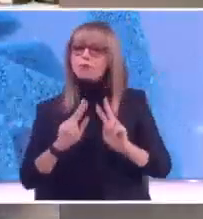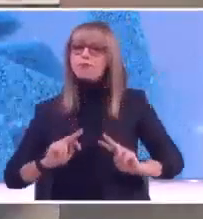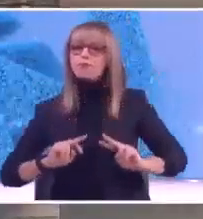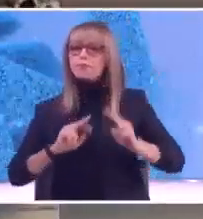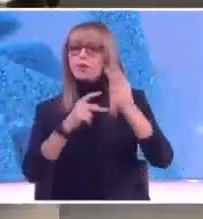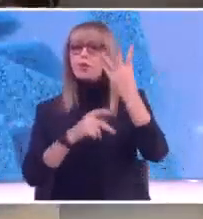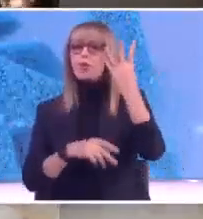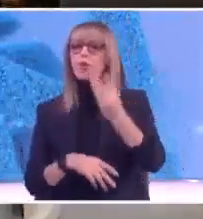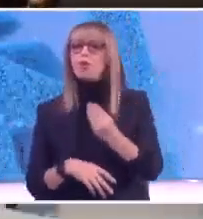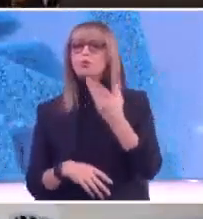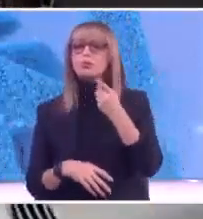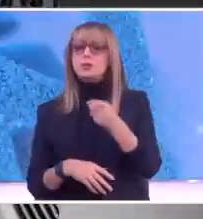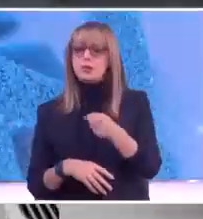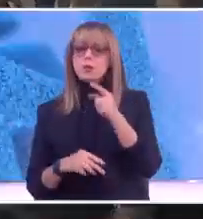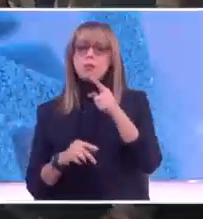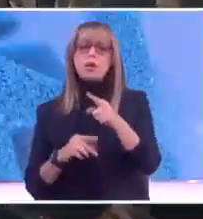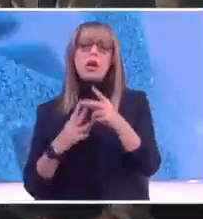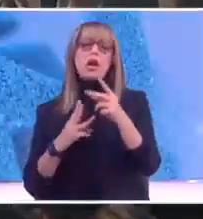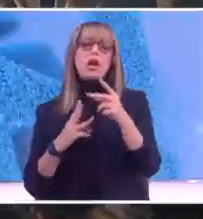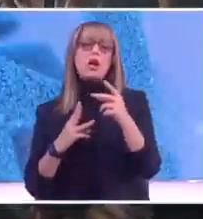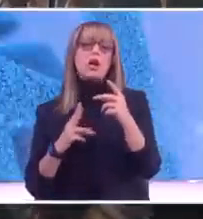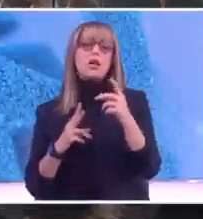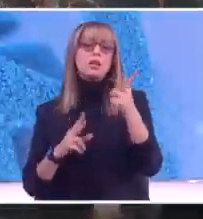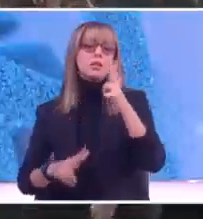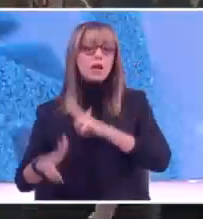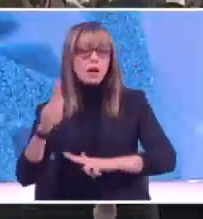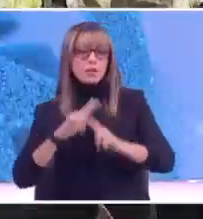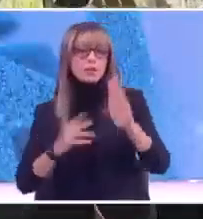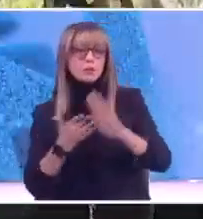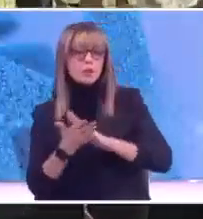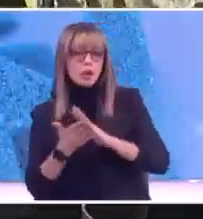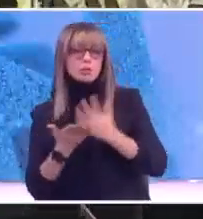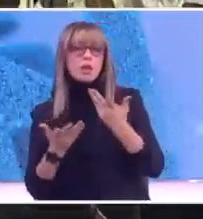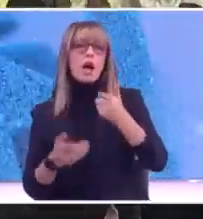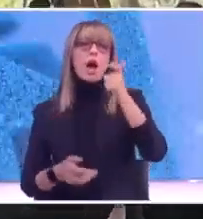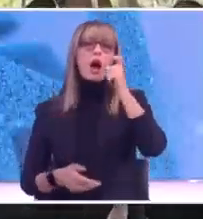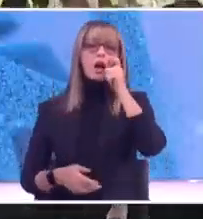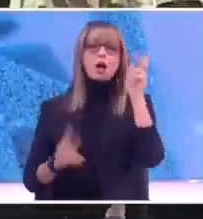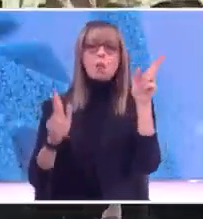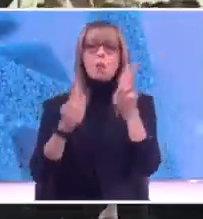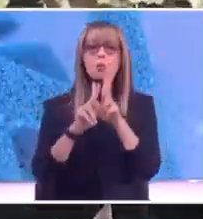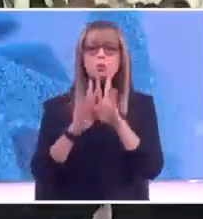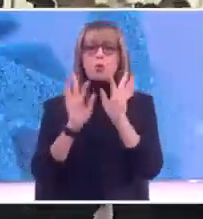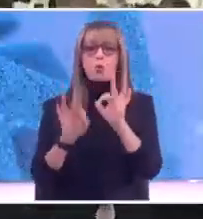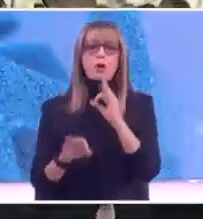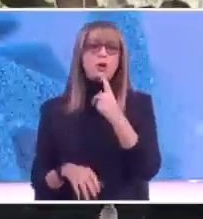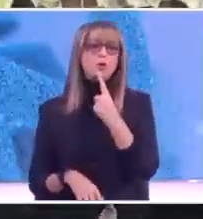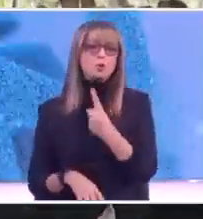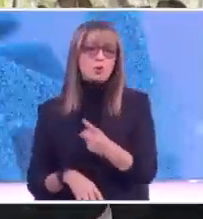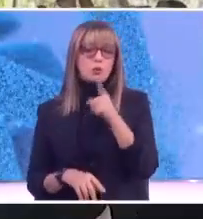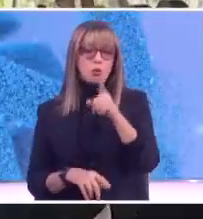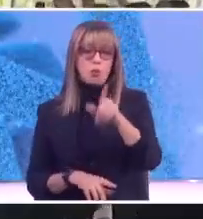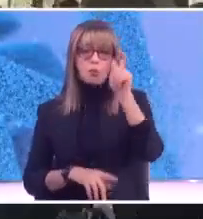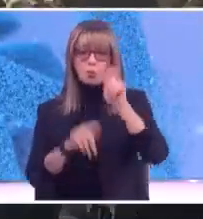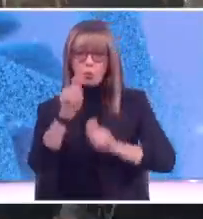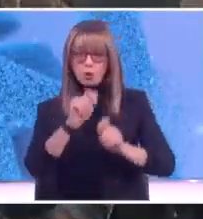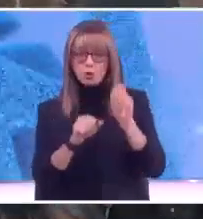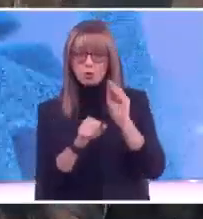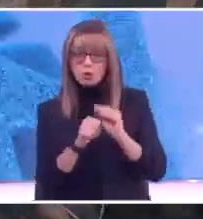sonrası tabii irşat devriyeleri, kılık kıyafet düzenlemesi ve ahlak polisliği olarak adlandırılan bu